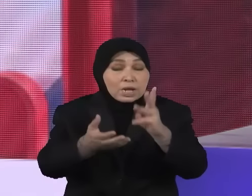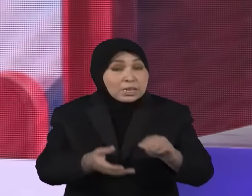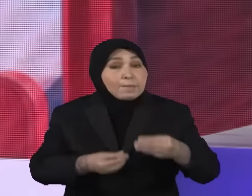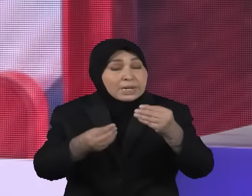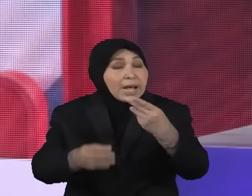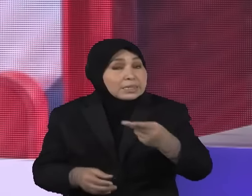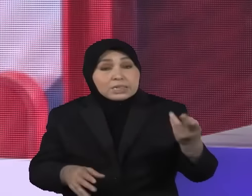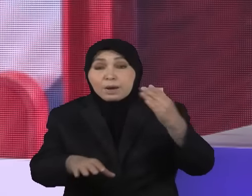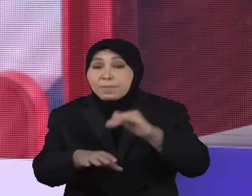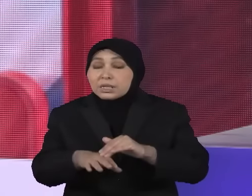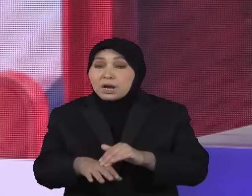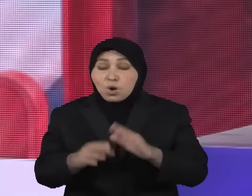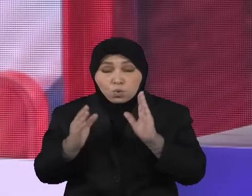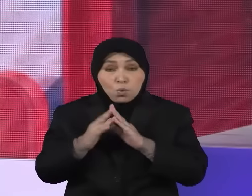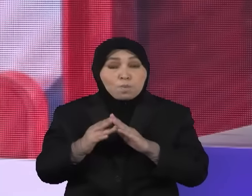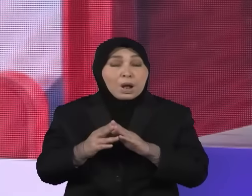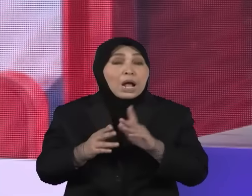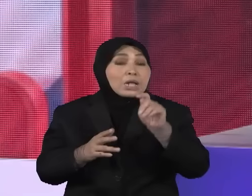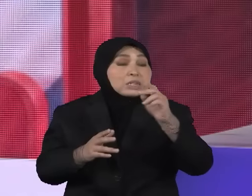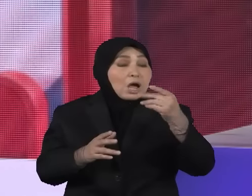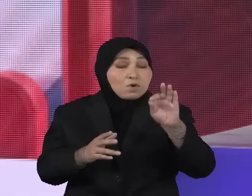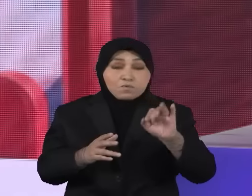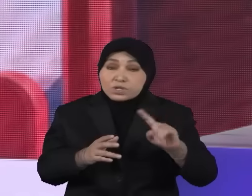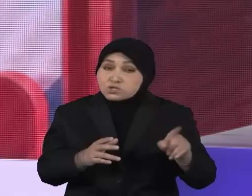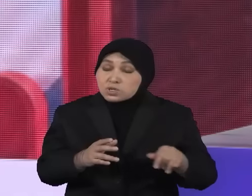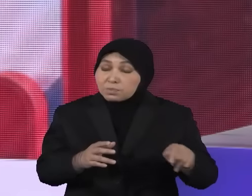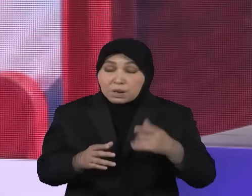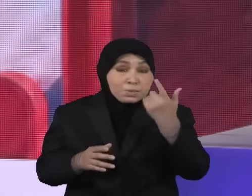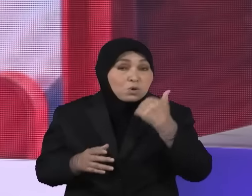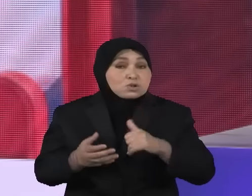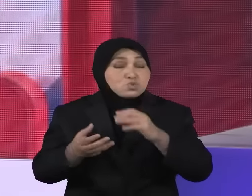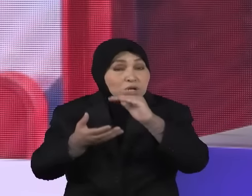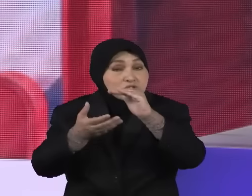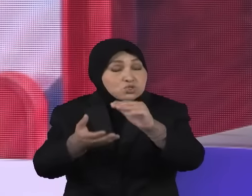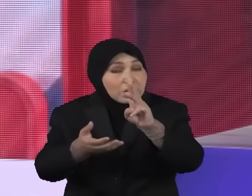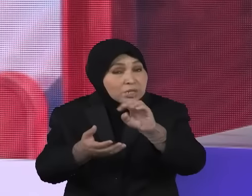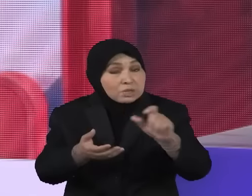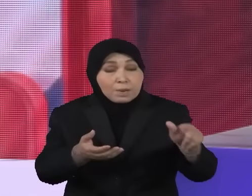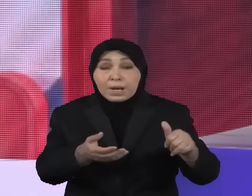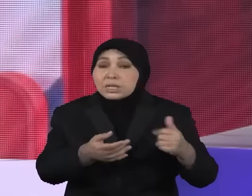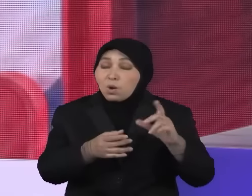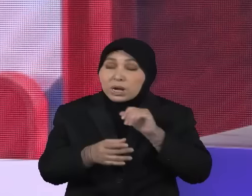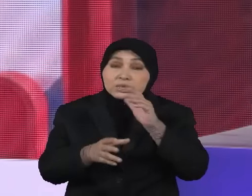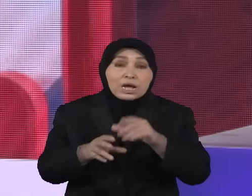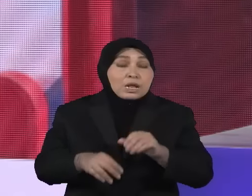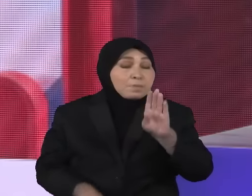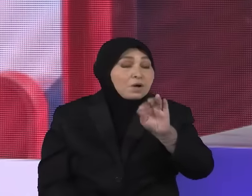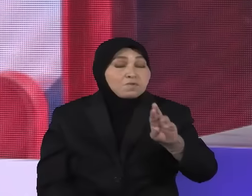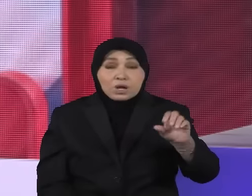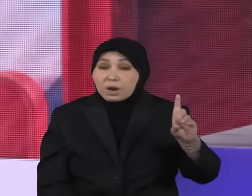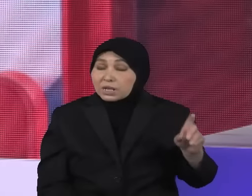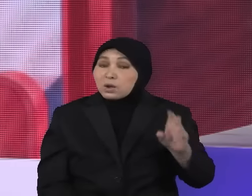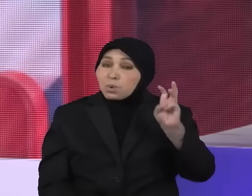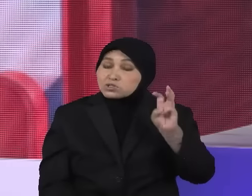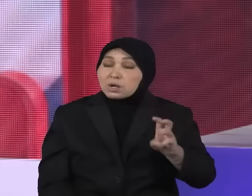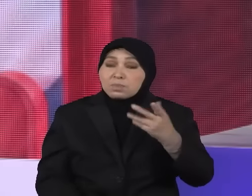dia kepada rumah tahfiz contohnya. Ya, kerana wasiat ini diberikan kepada orang yang tak menerima faraid, kewajipan yang